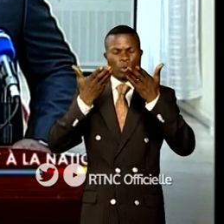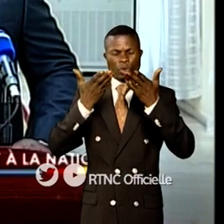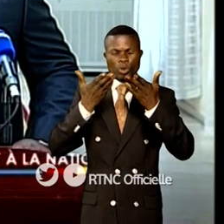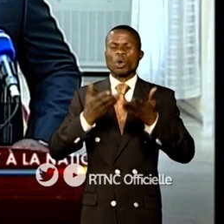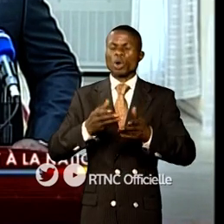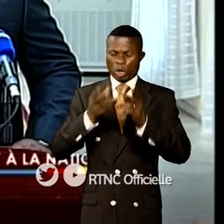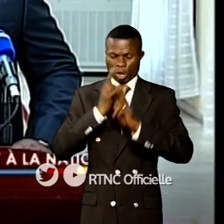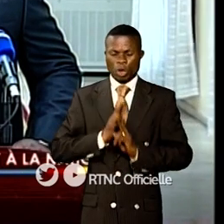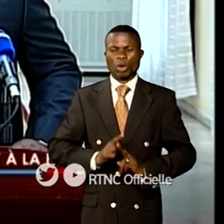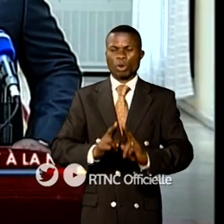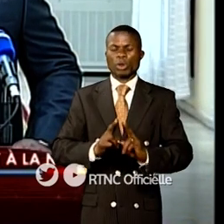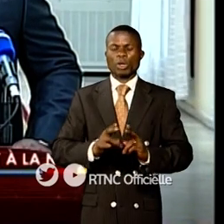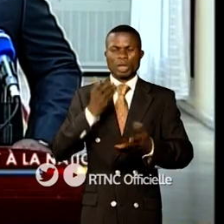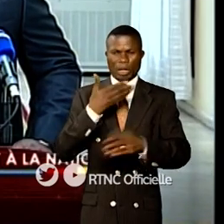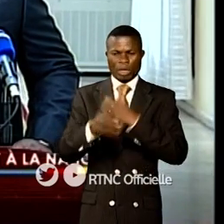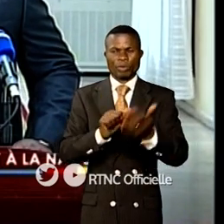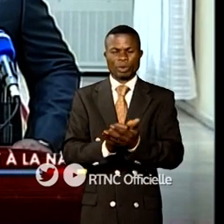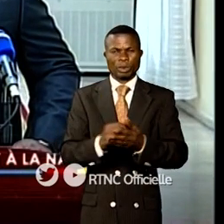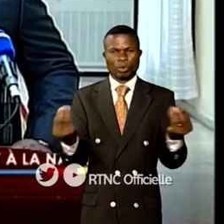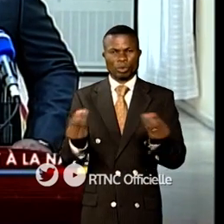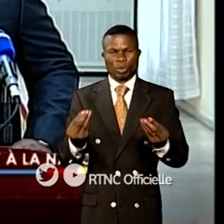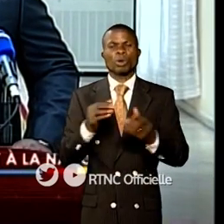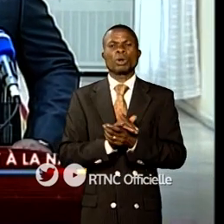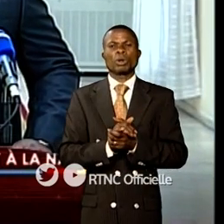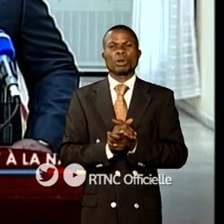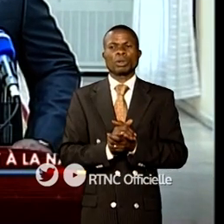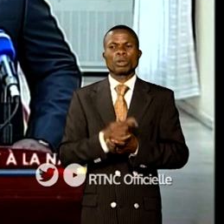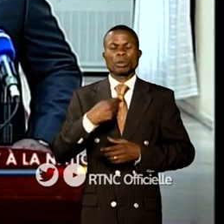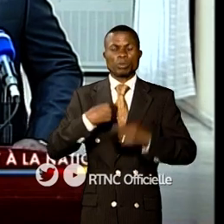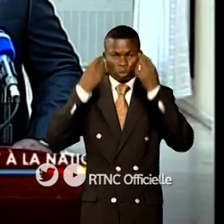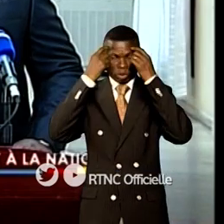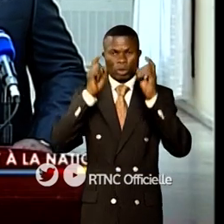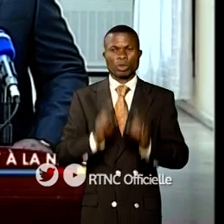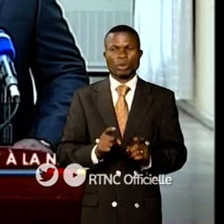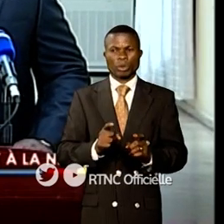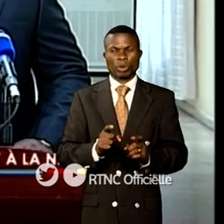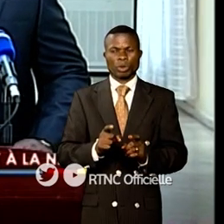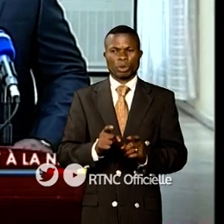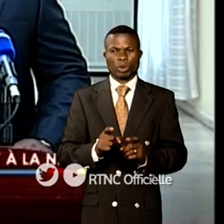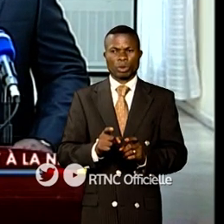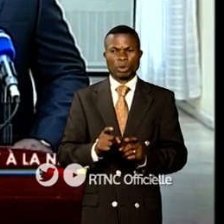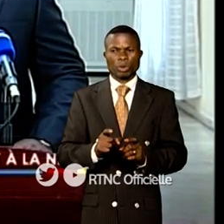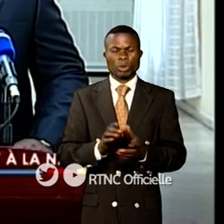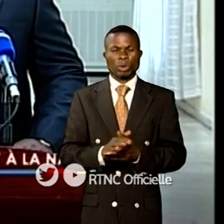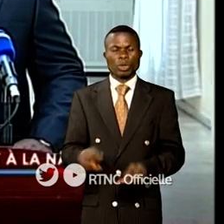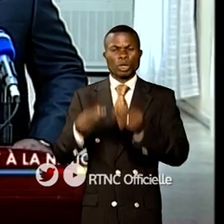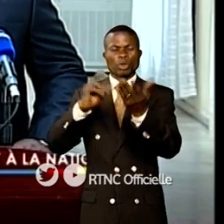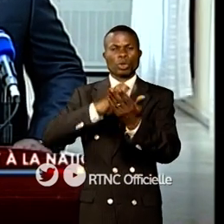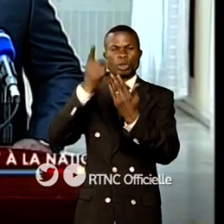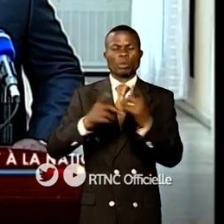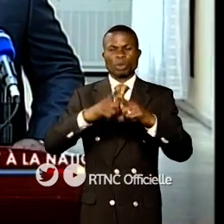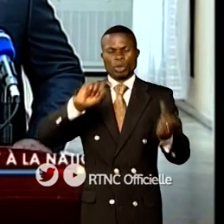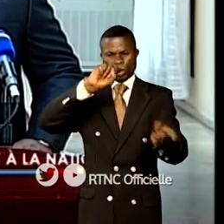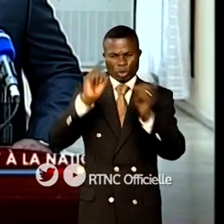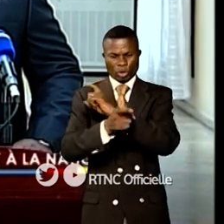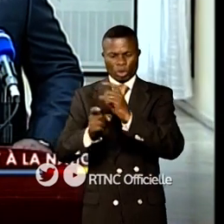grandeur. C'est pourquoi j'ai décidé de faire porter le grand projet de